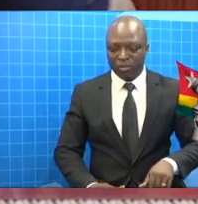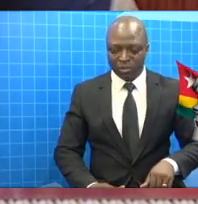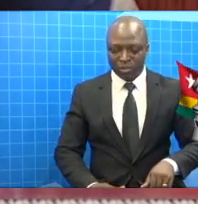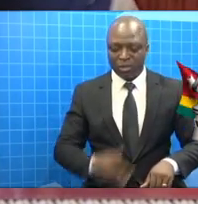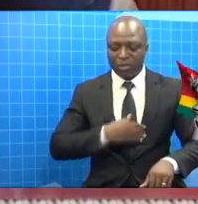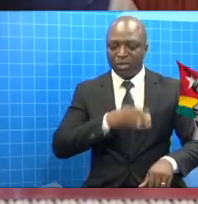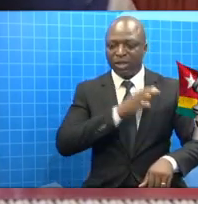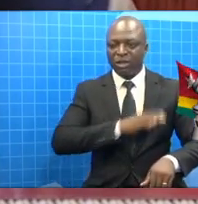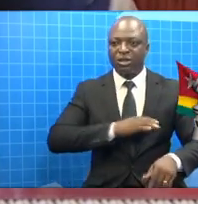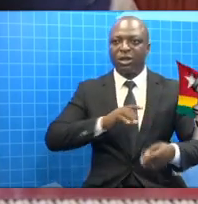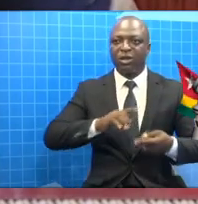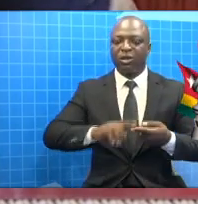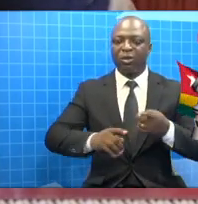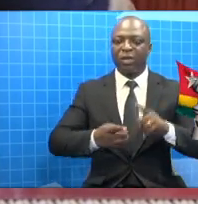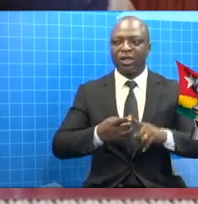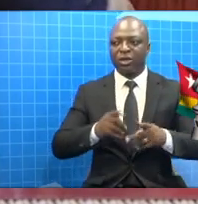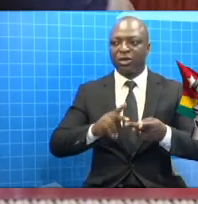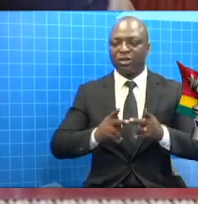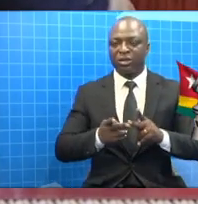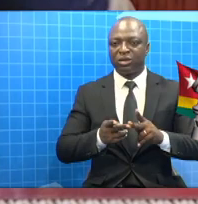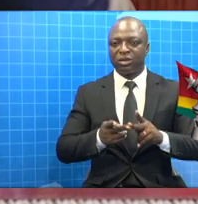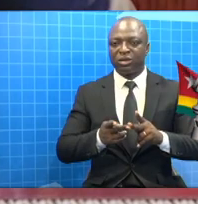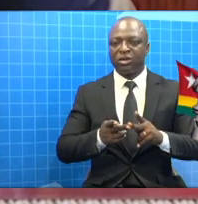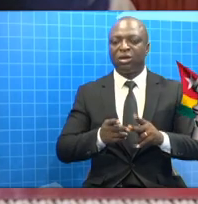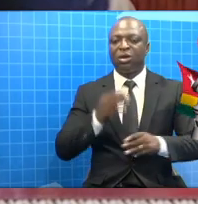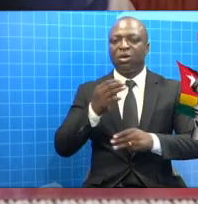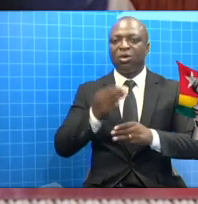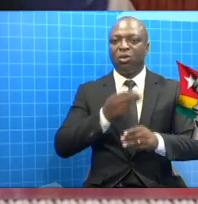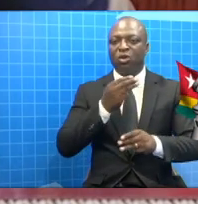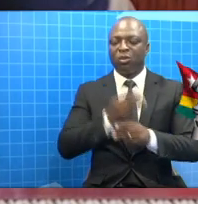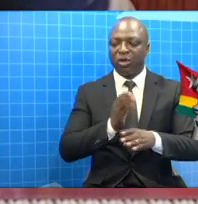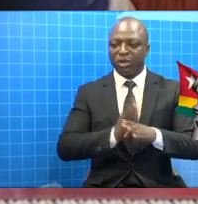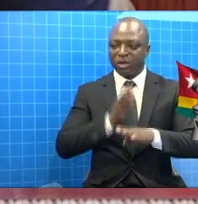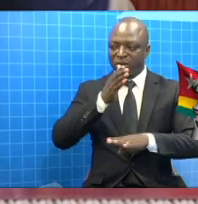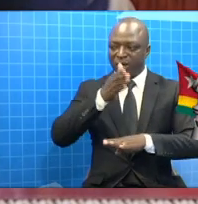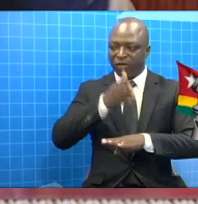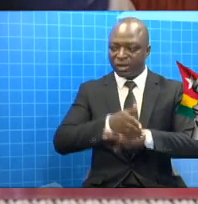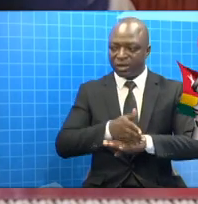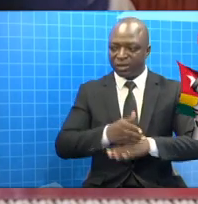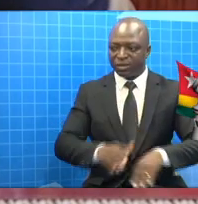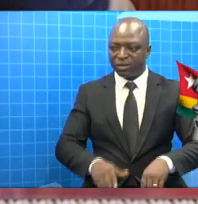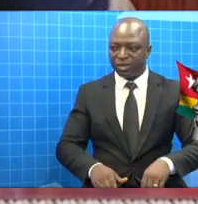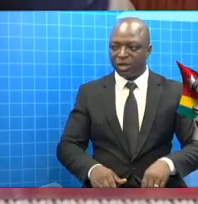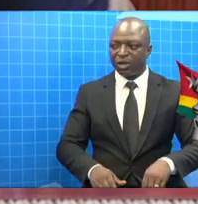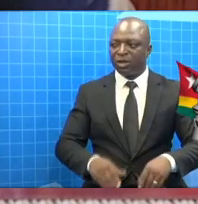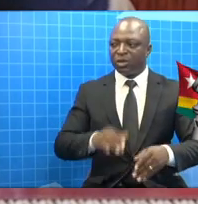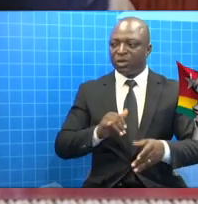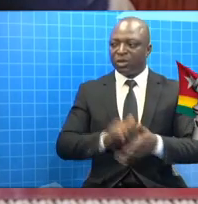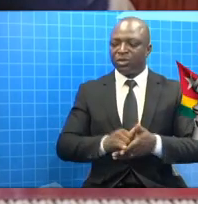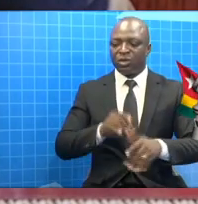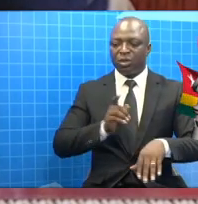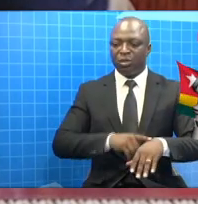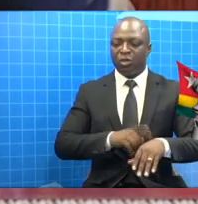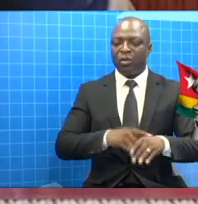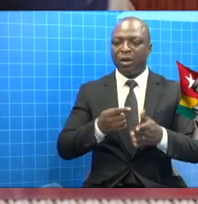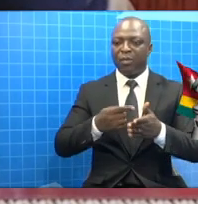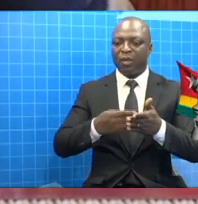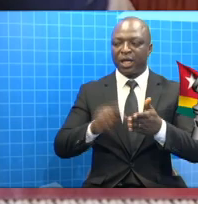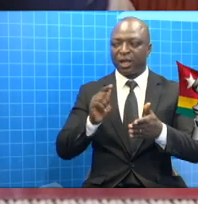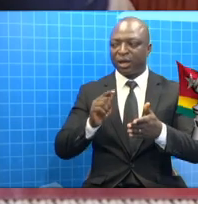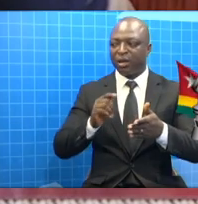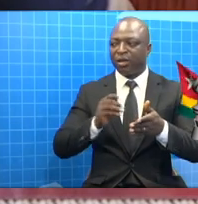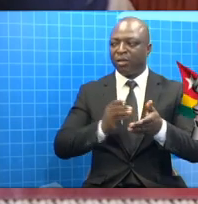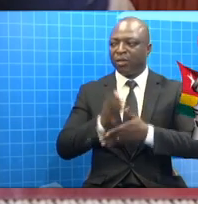Mes chers compatriotes, le monde traverse une conjoncture marquée par